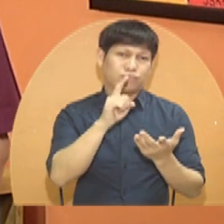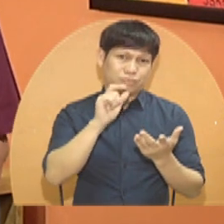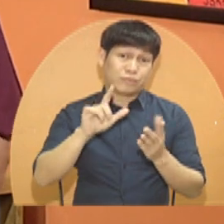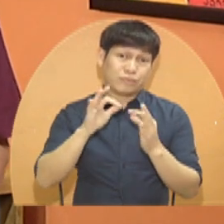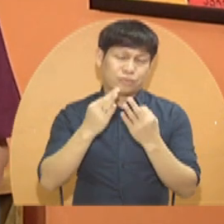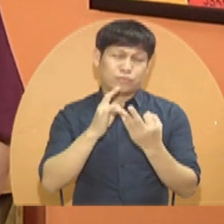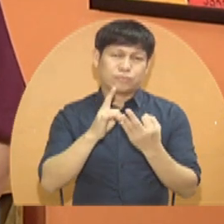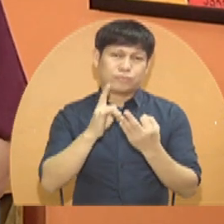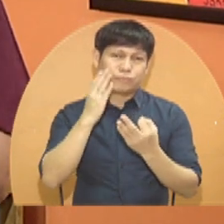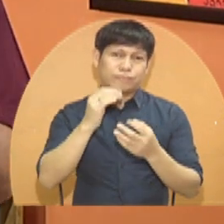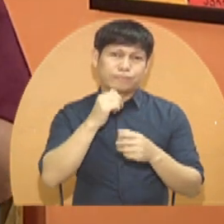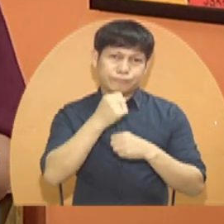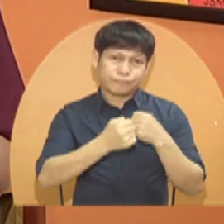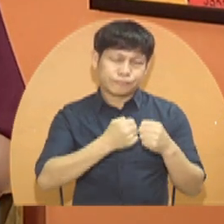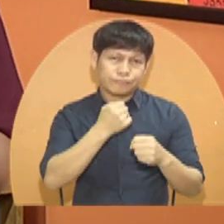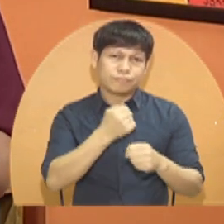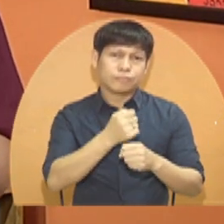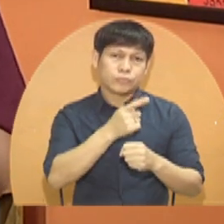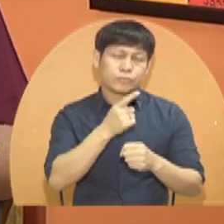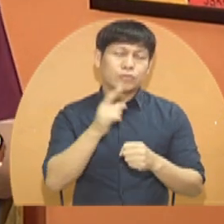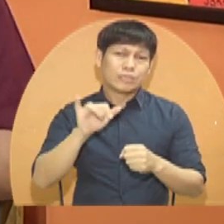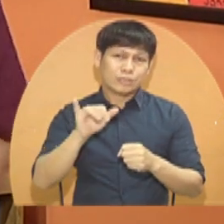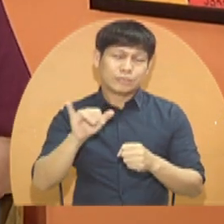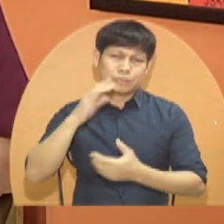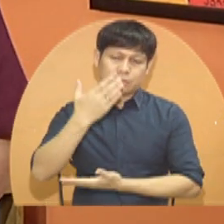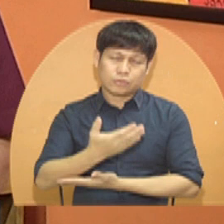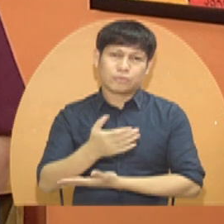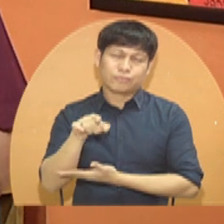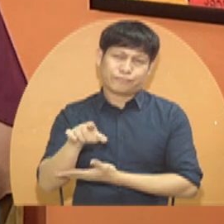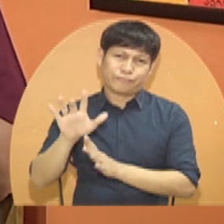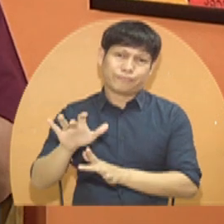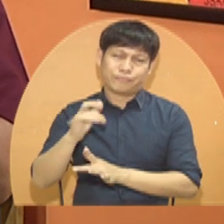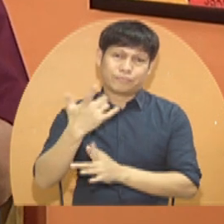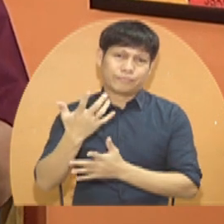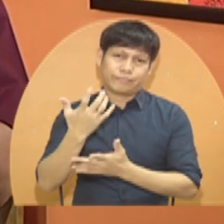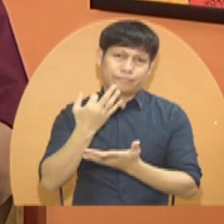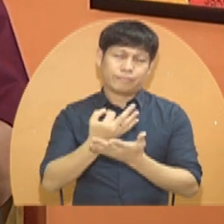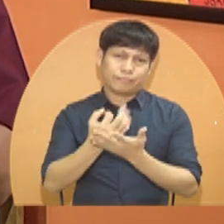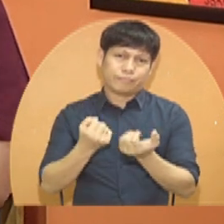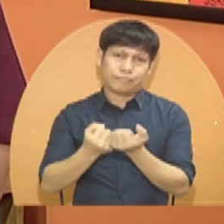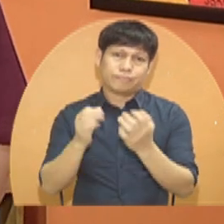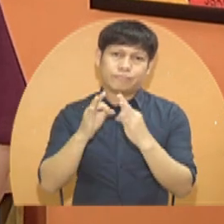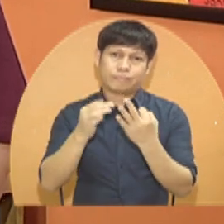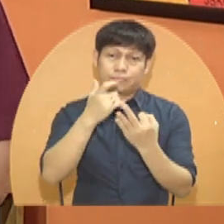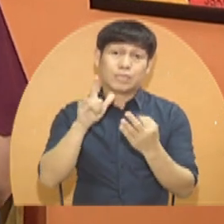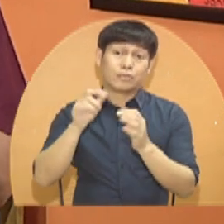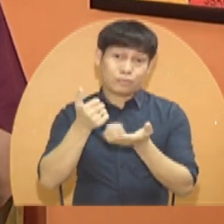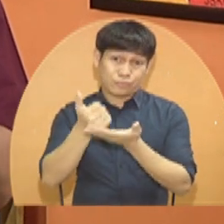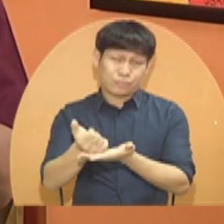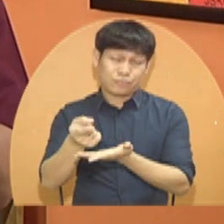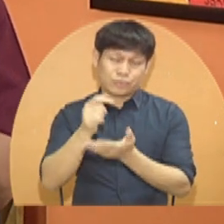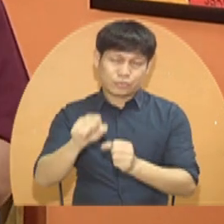ng pamilya nila at yan na rin ay nararamdaman ng kanyang mga anak. Sana ay matulungan natin si Leilani